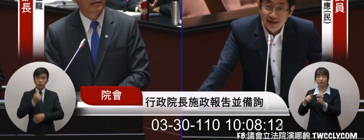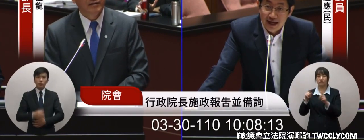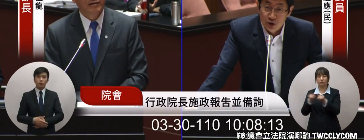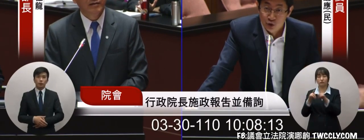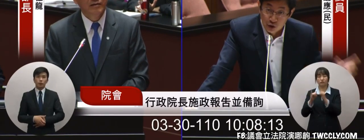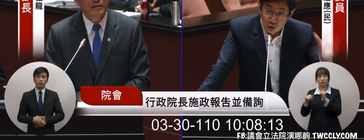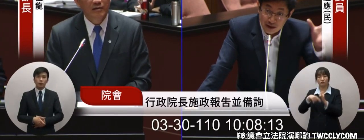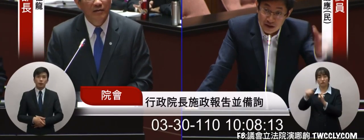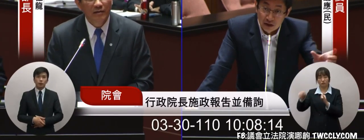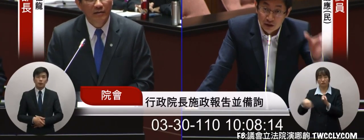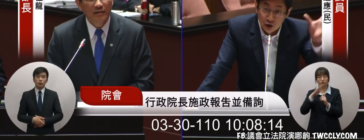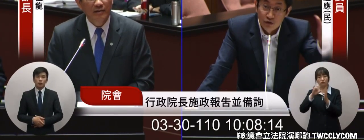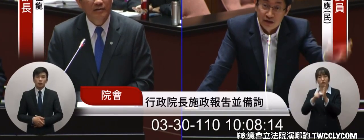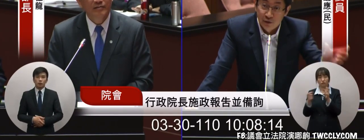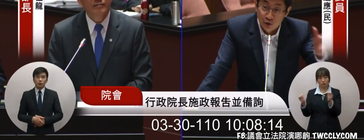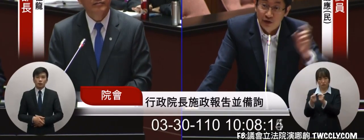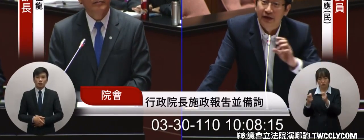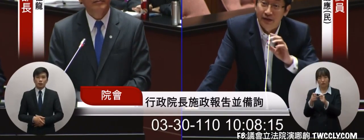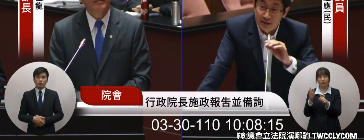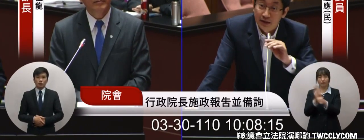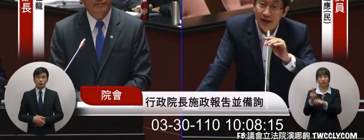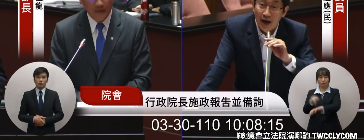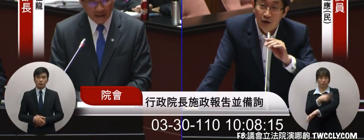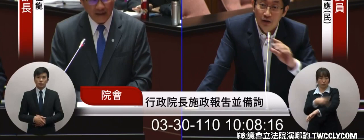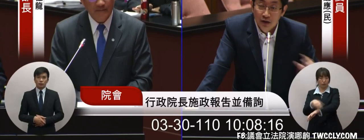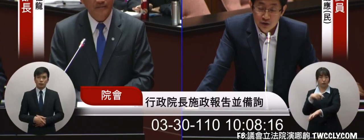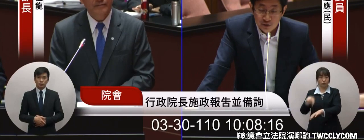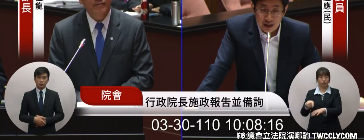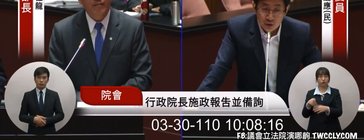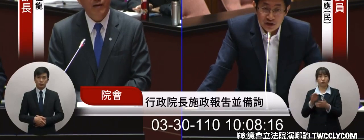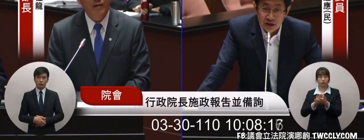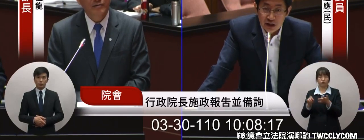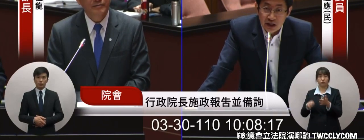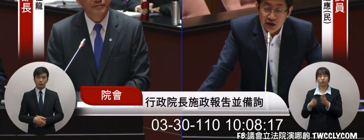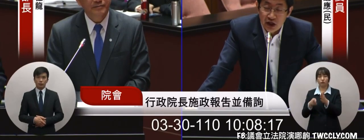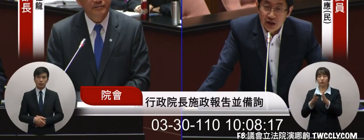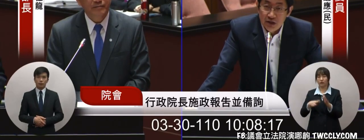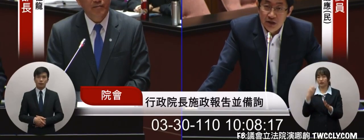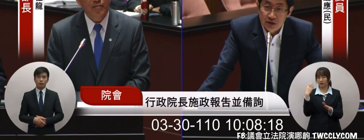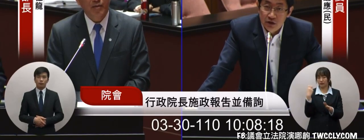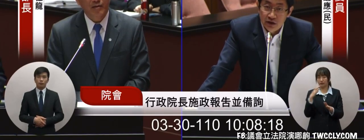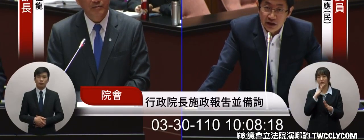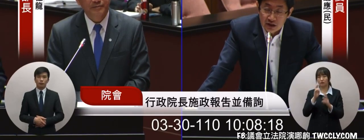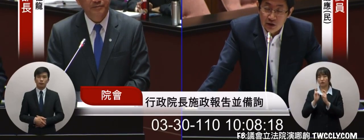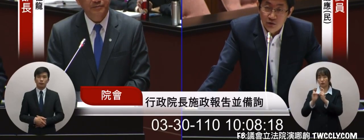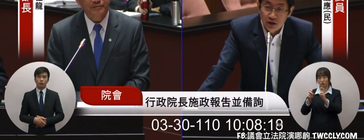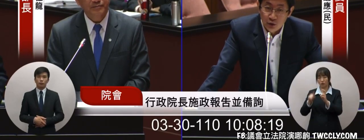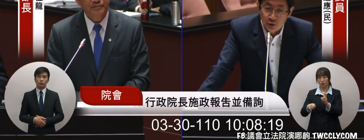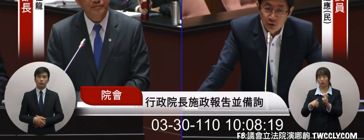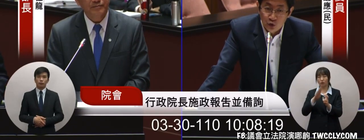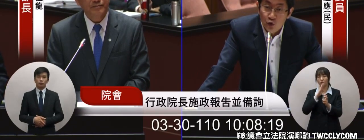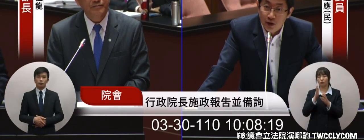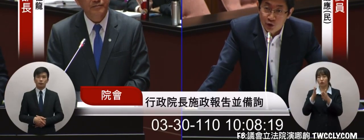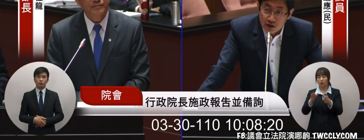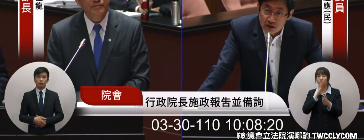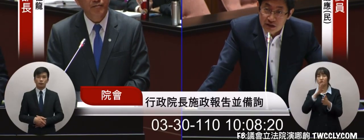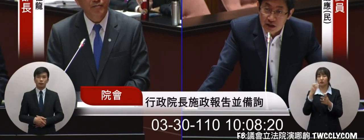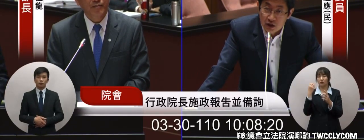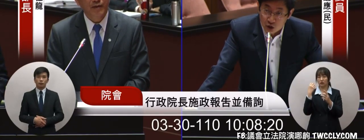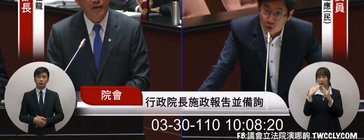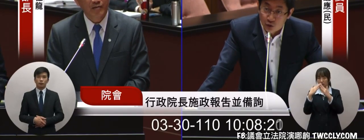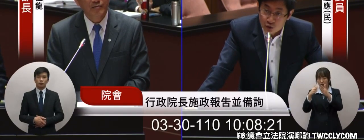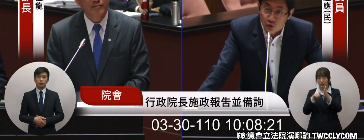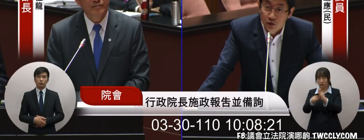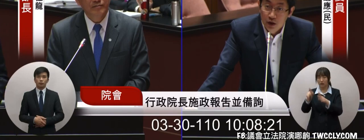使用來講它大概是屬於短程的通勤會做電聯車所以我想說新的一個電聯車之後一定程度的對於都會區